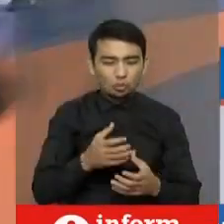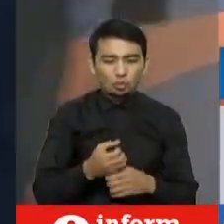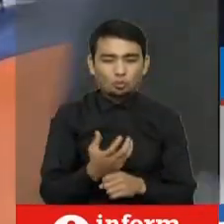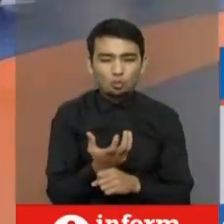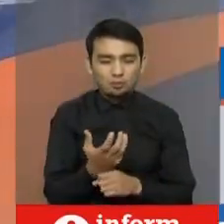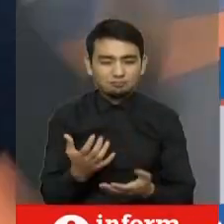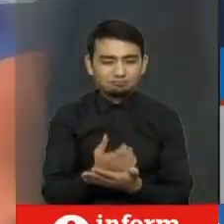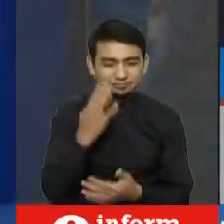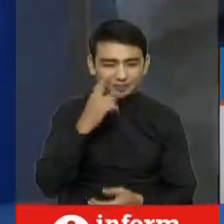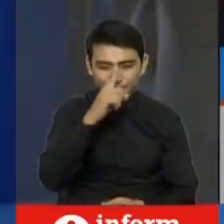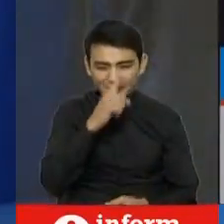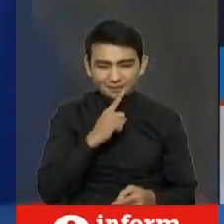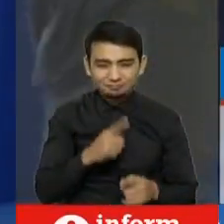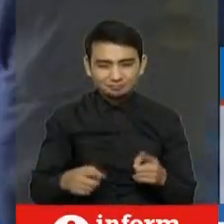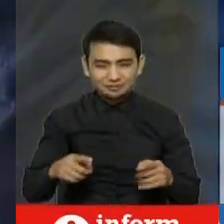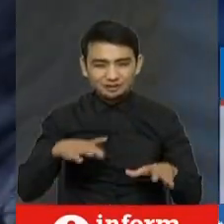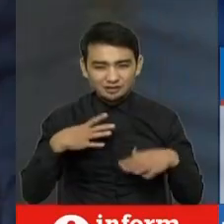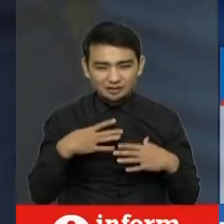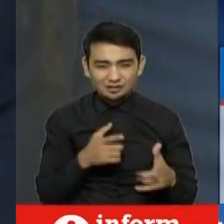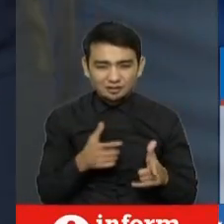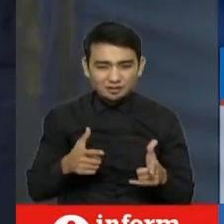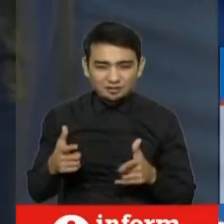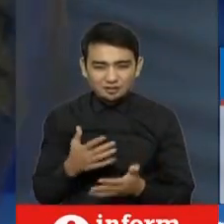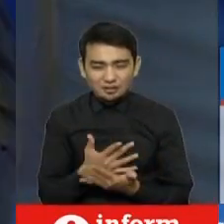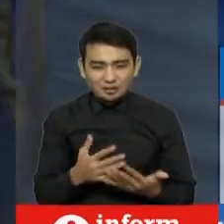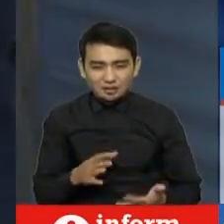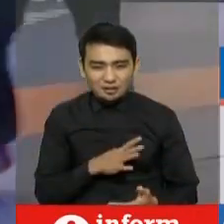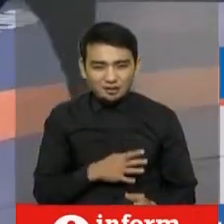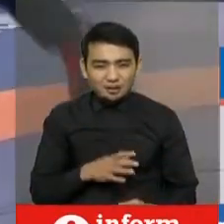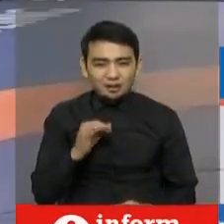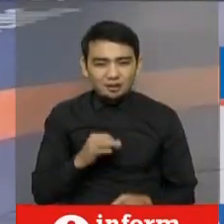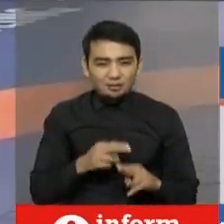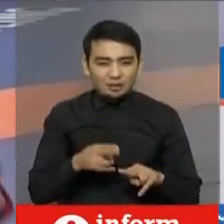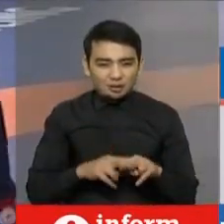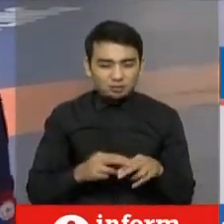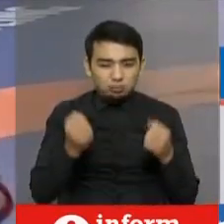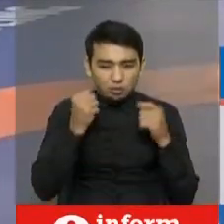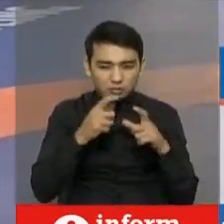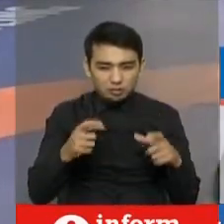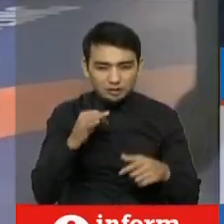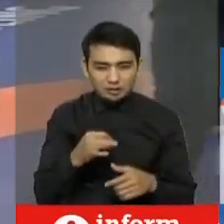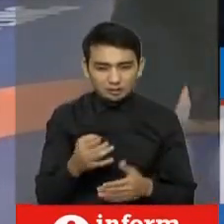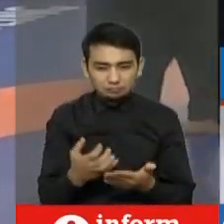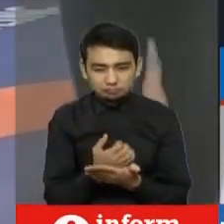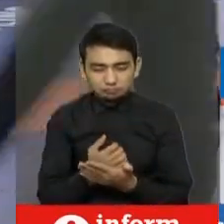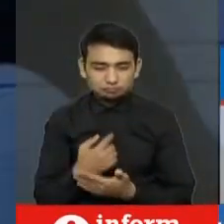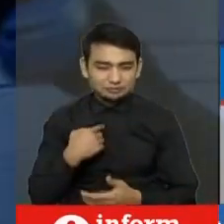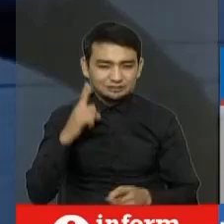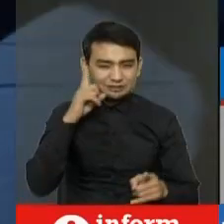айға созылған оқу-жаттығу жұмыстары жарысқа тыңғылықты дайындалуға мүмкіндік берген, сондықтан спортшылар додада топ жаруға